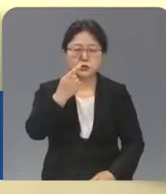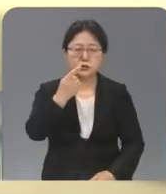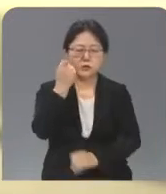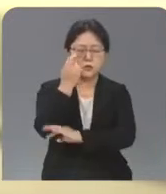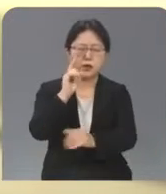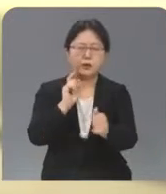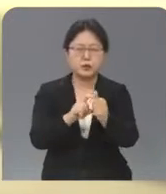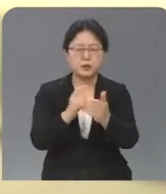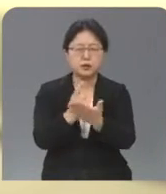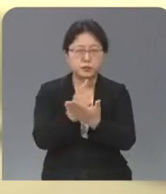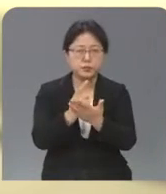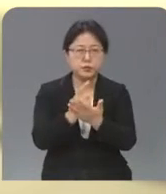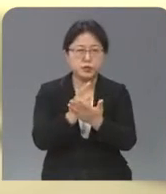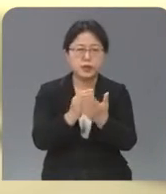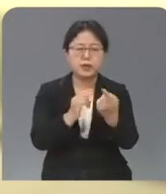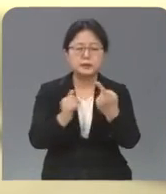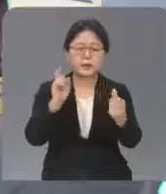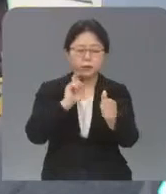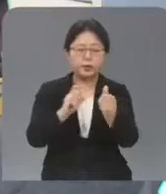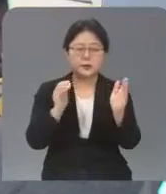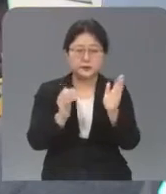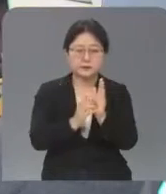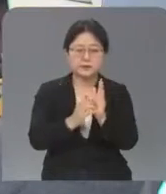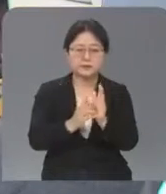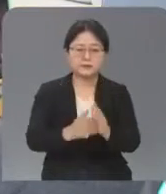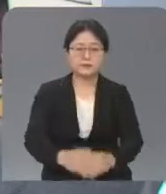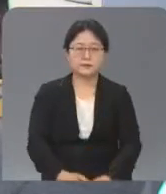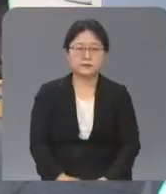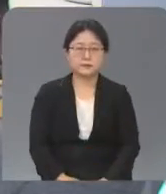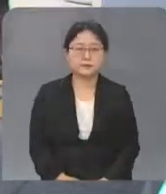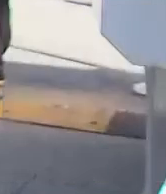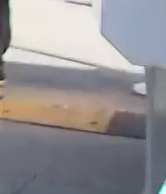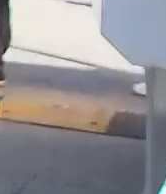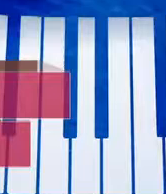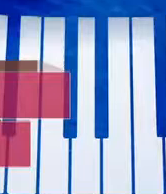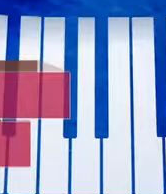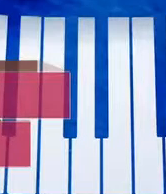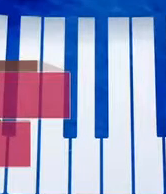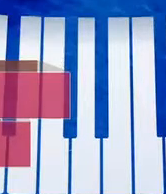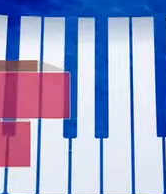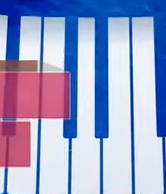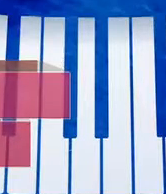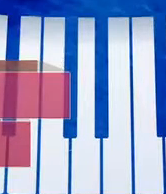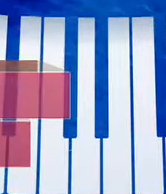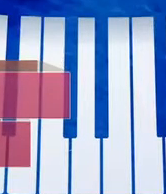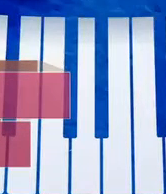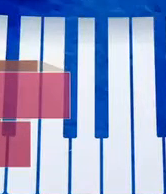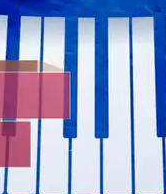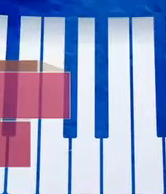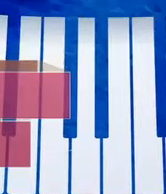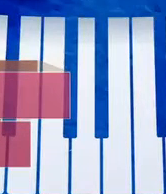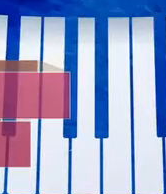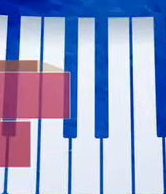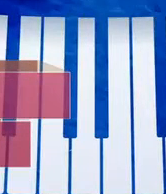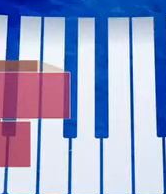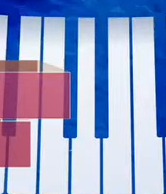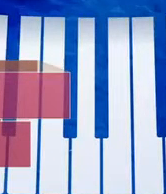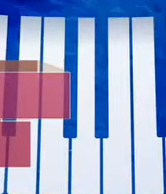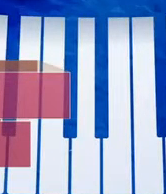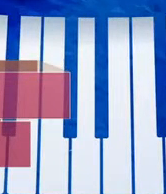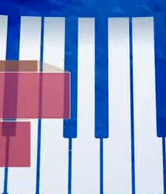신규 확진자로 분류됐습니다. 전남은 확진자가 다수 나온 무한 양파 작업과 관련한 연쇄 감염으로